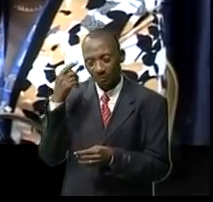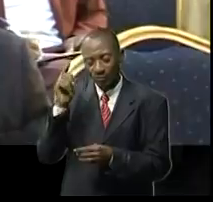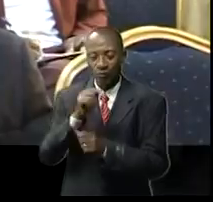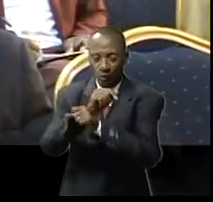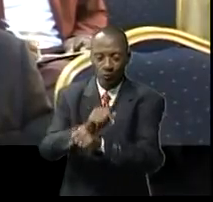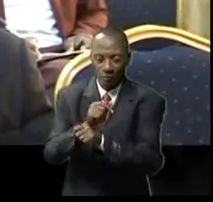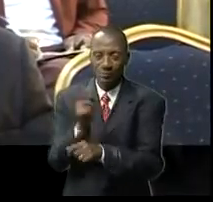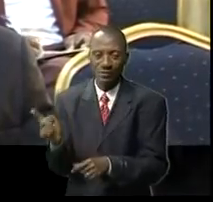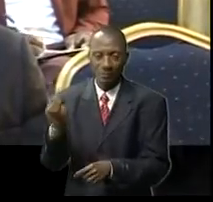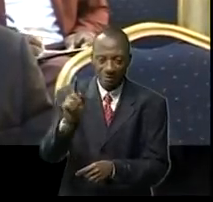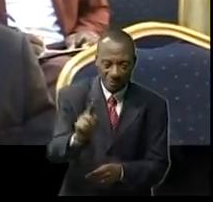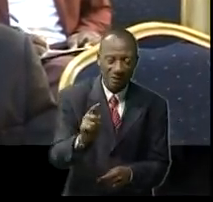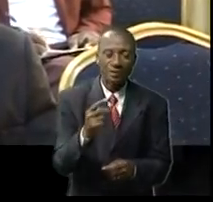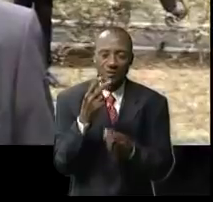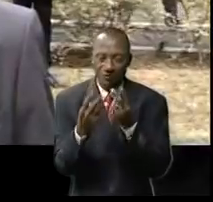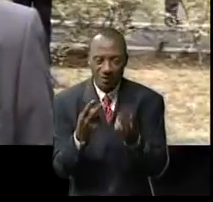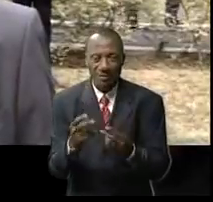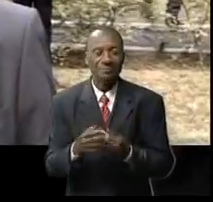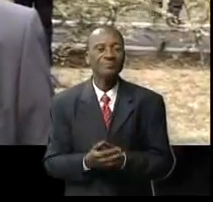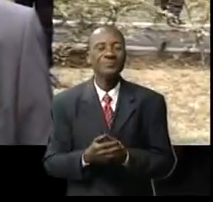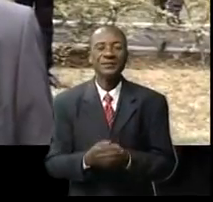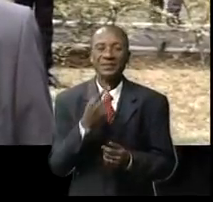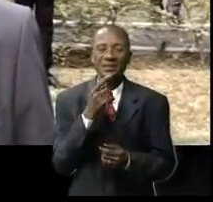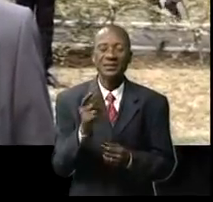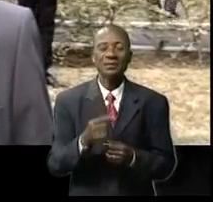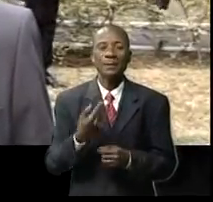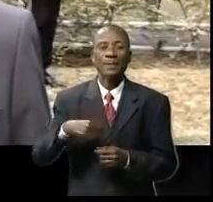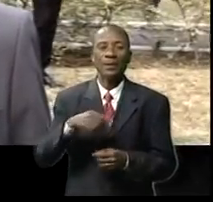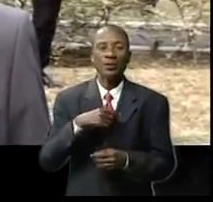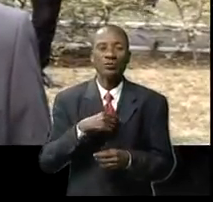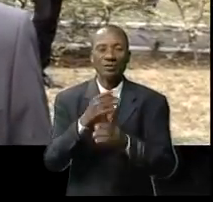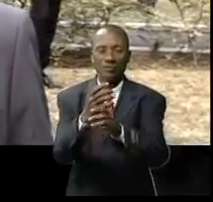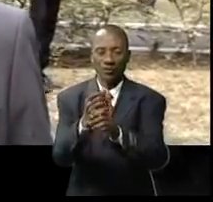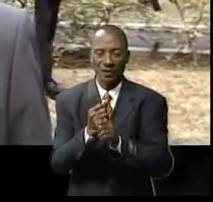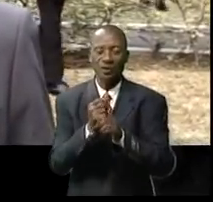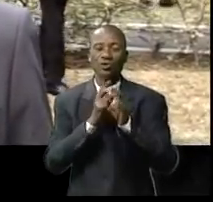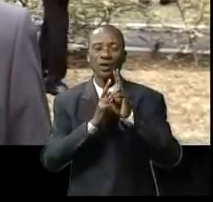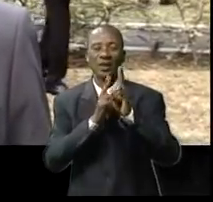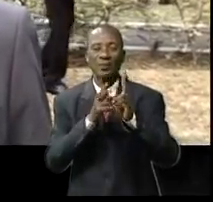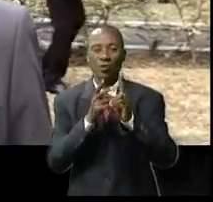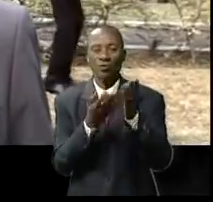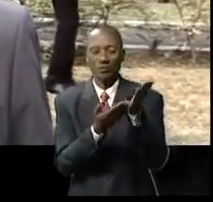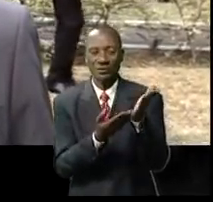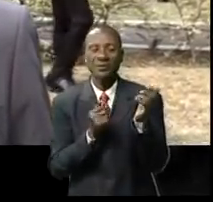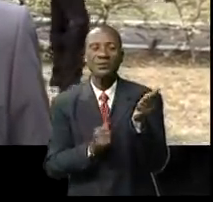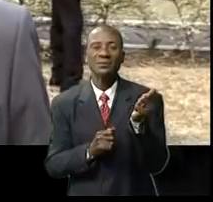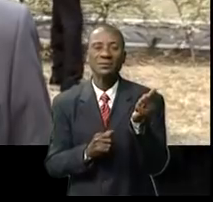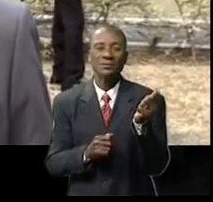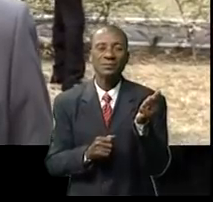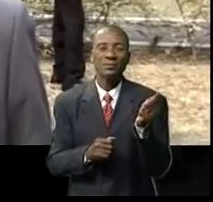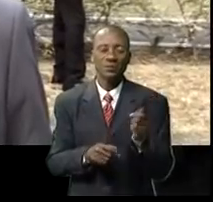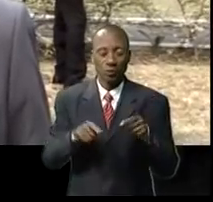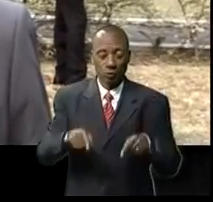urbanistiques. Le grand défi, c'est d'abord la croissance démographique. Au jour